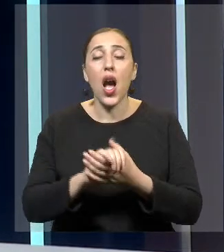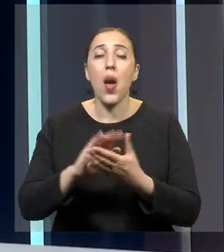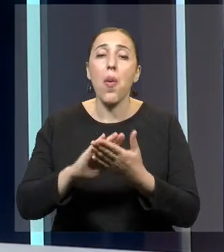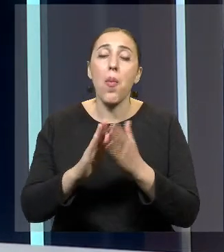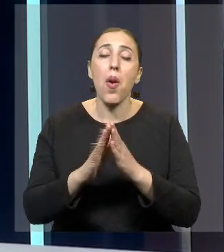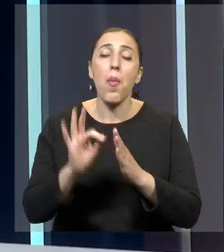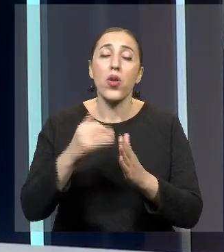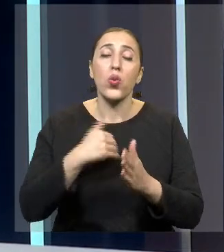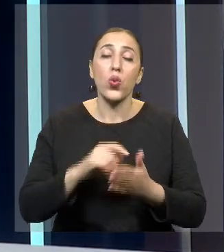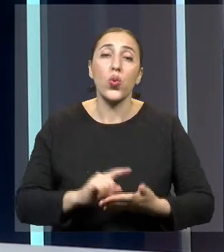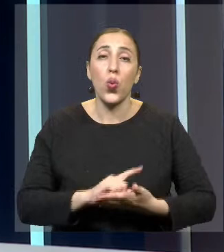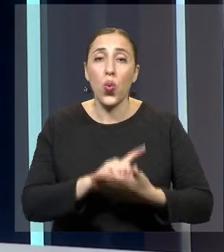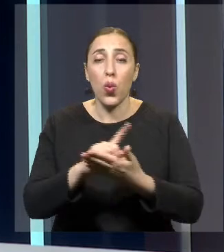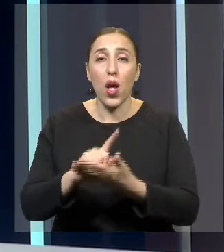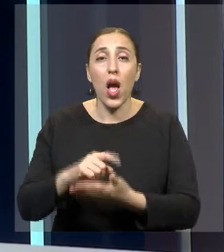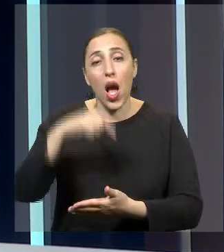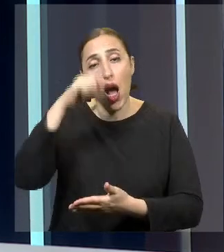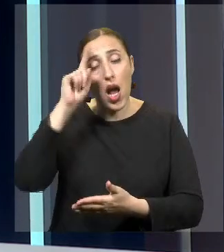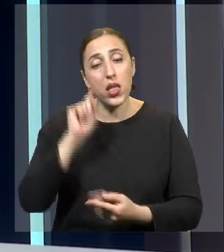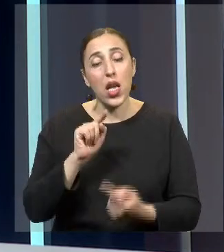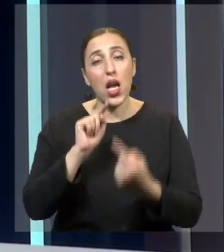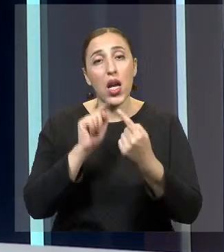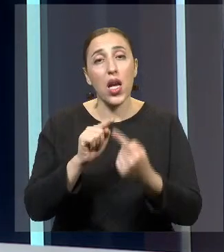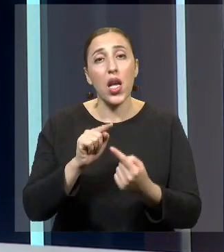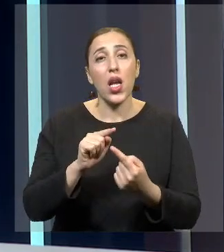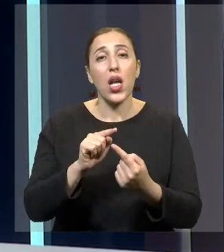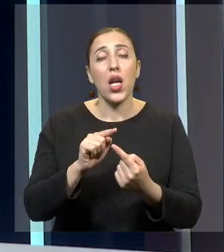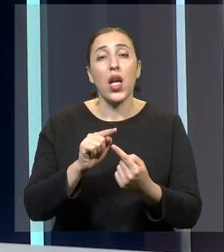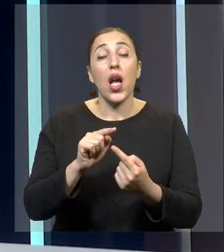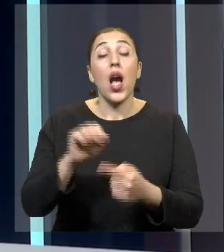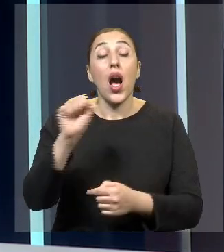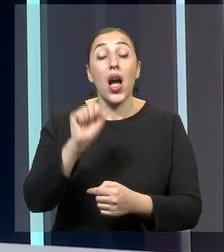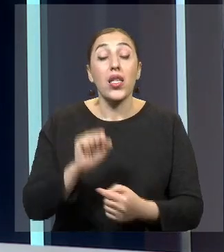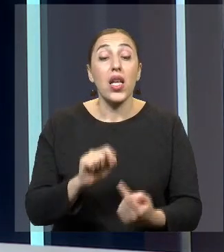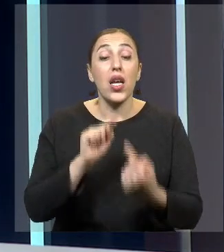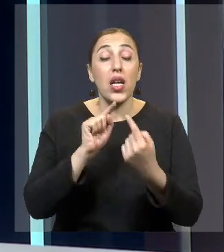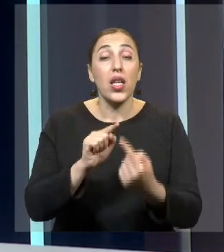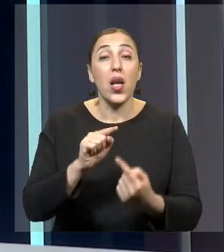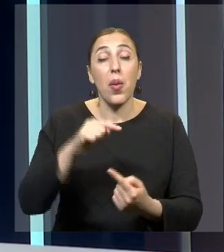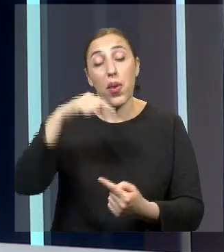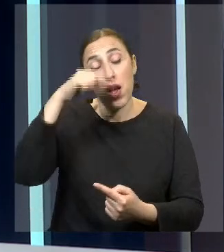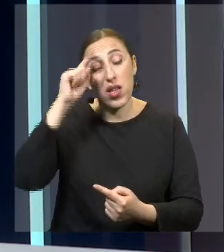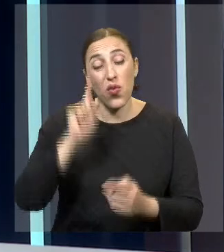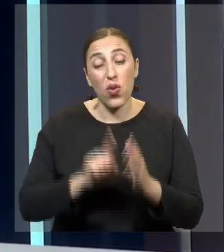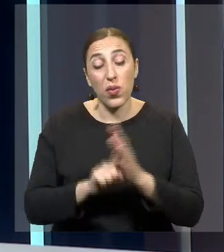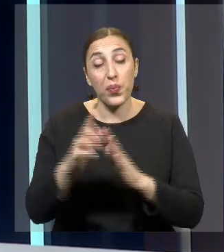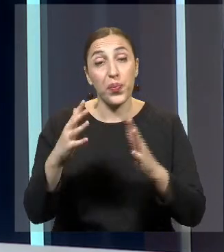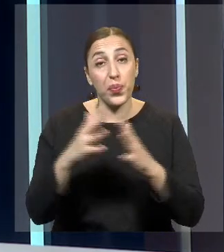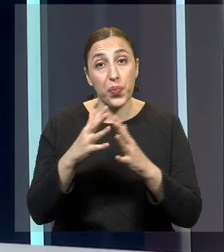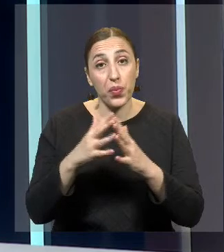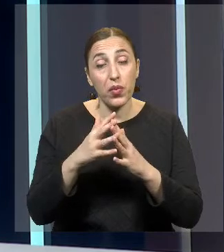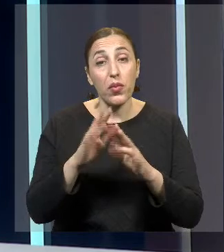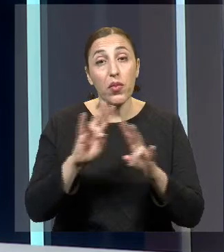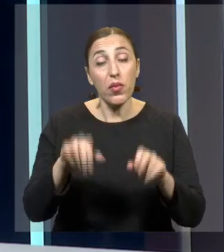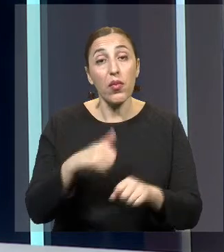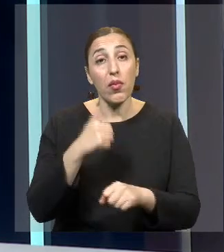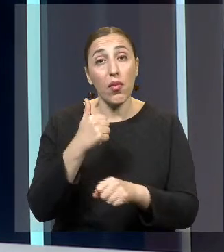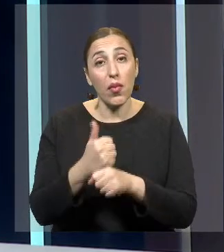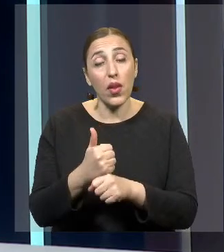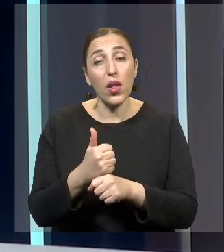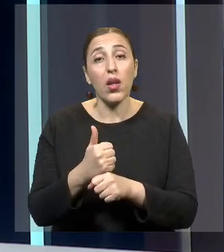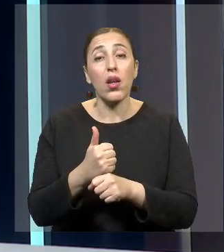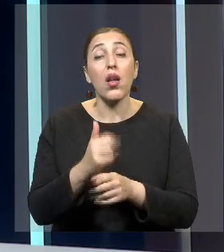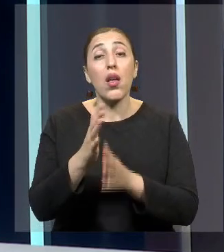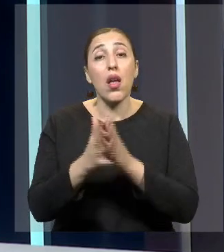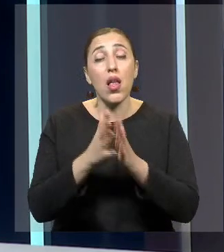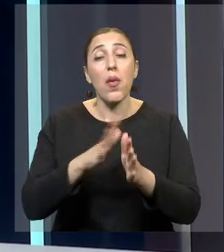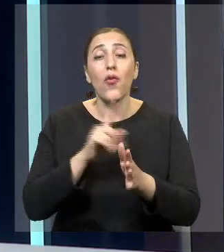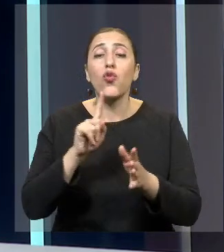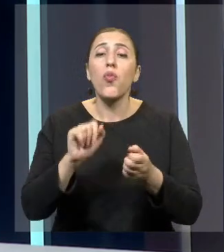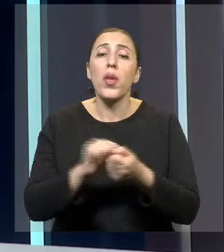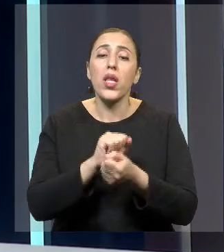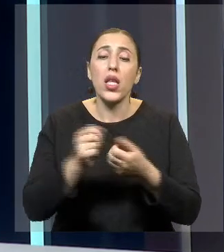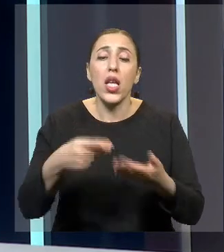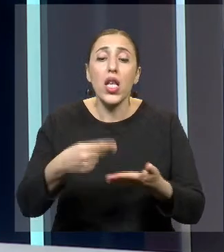հերանկարները